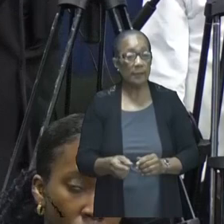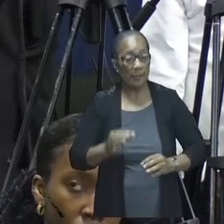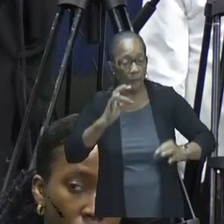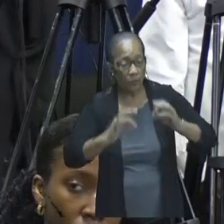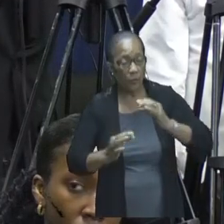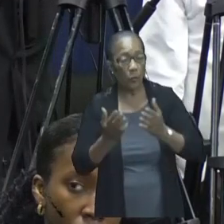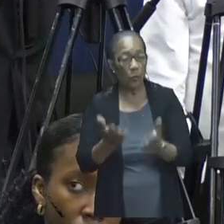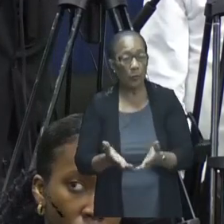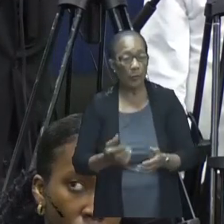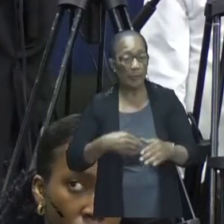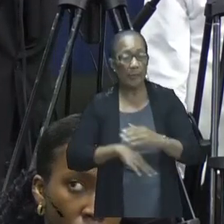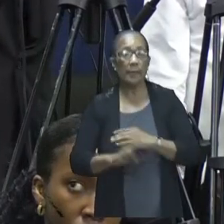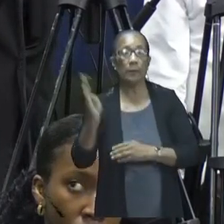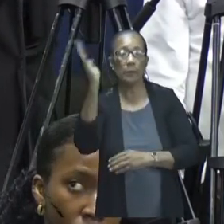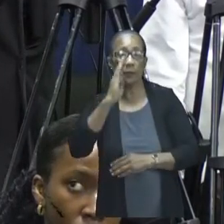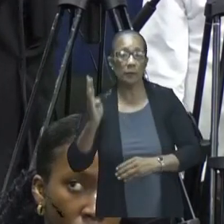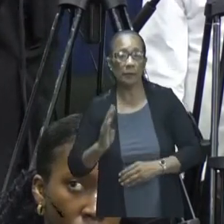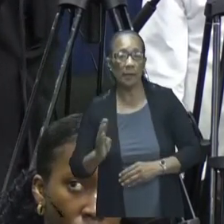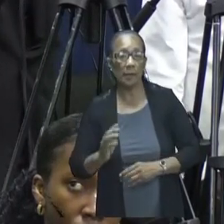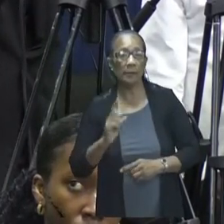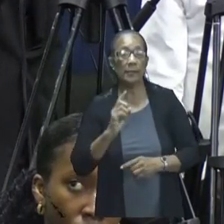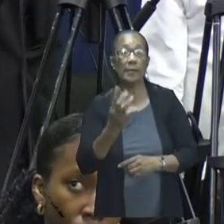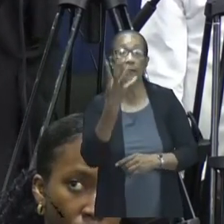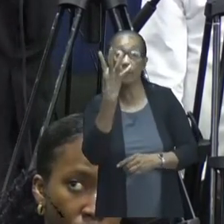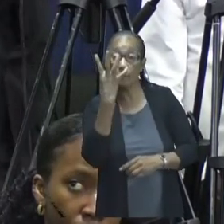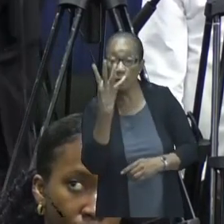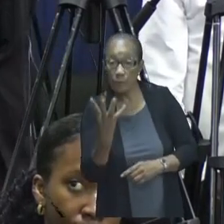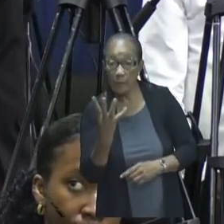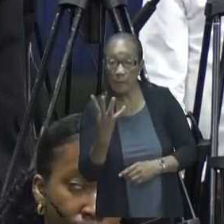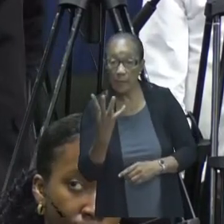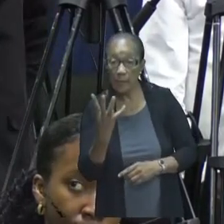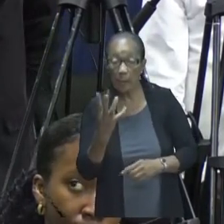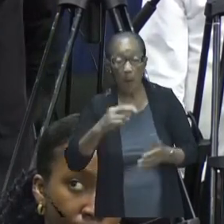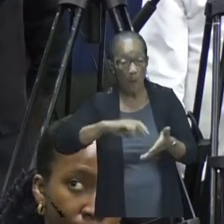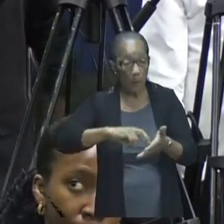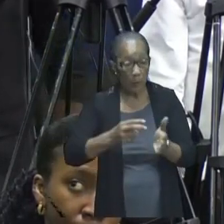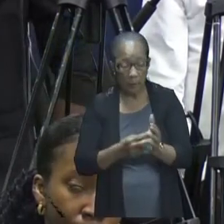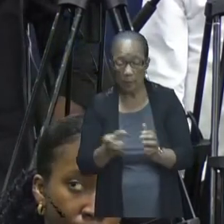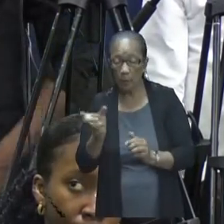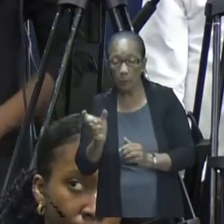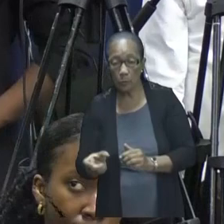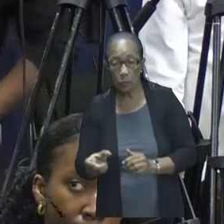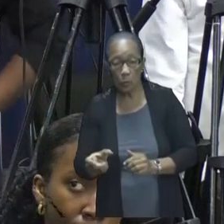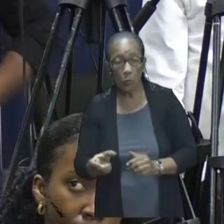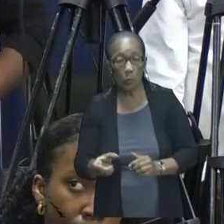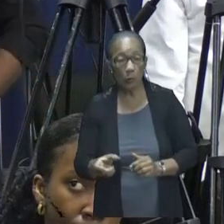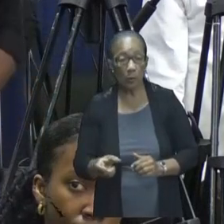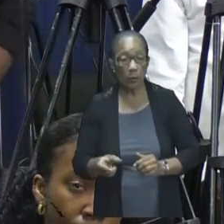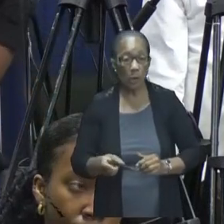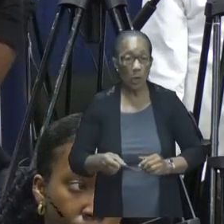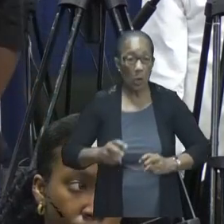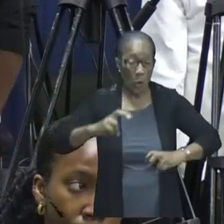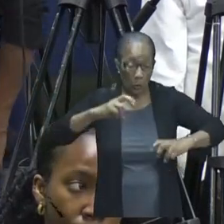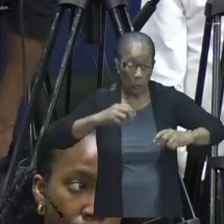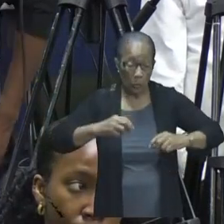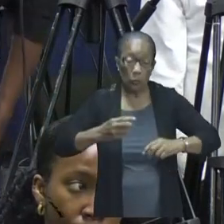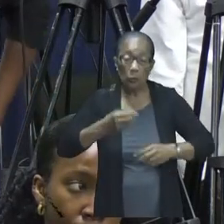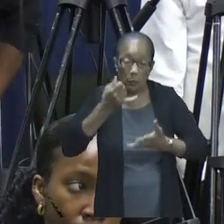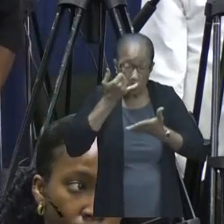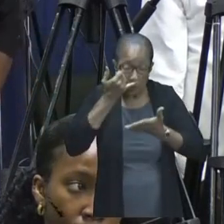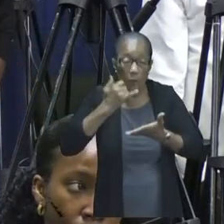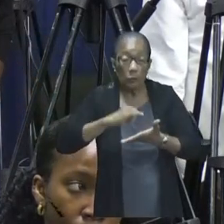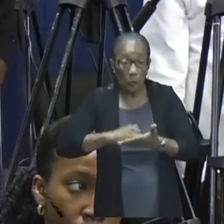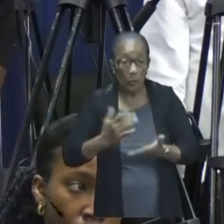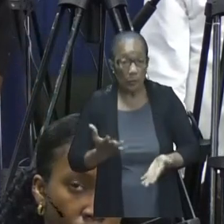media hebben we onlangs gelezen dat er vieren politici betrokken zijn bij mogelijke broers hier suriname en de reportage